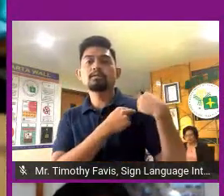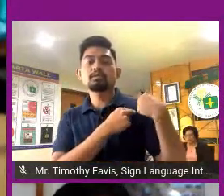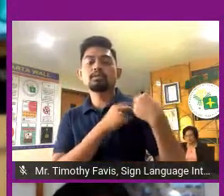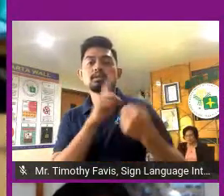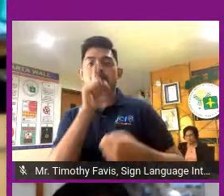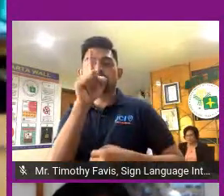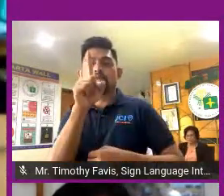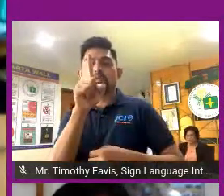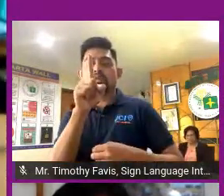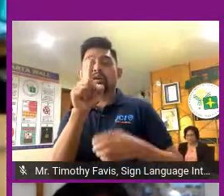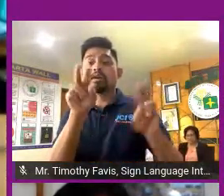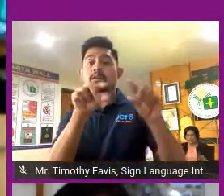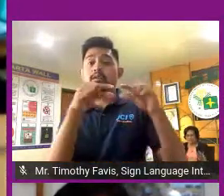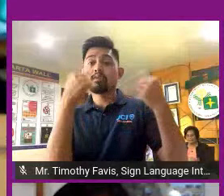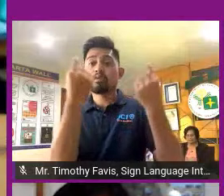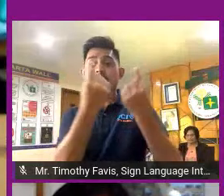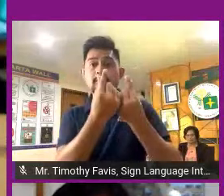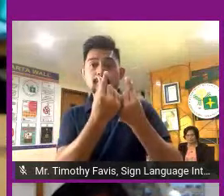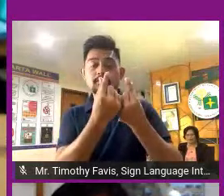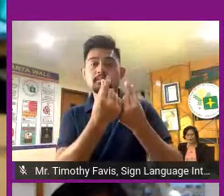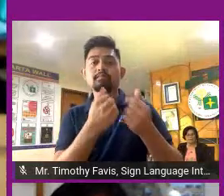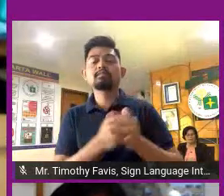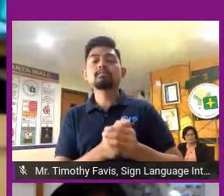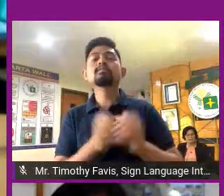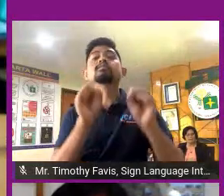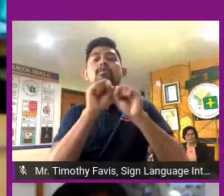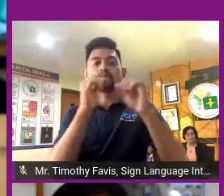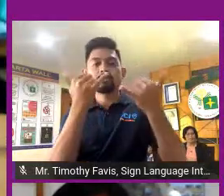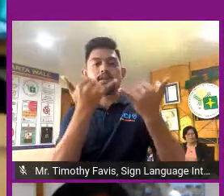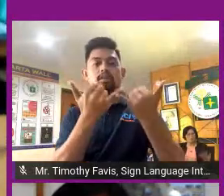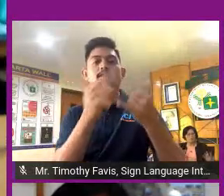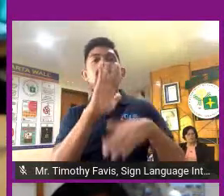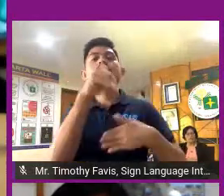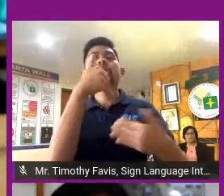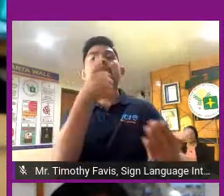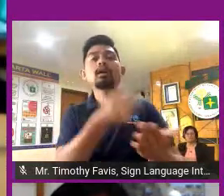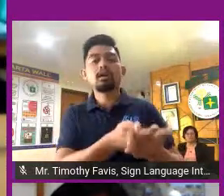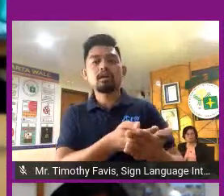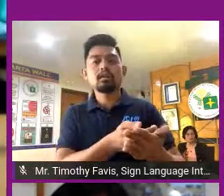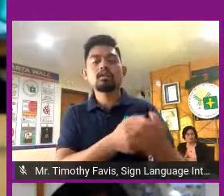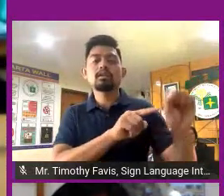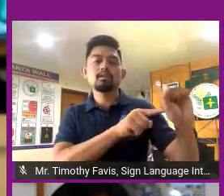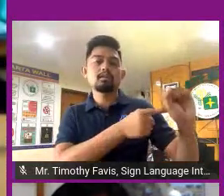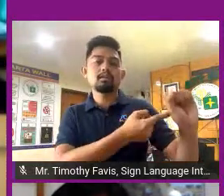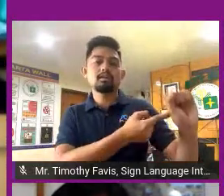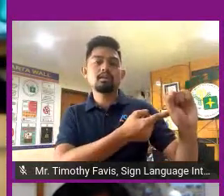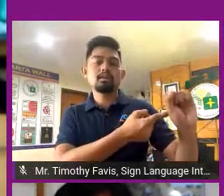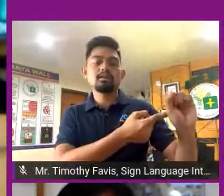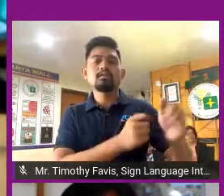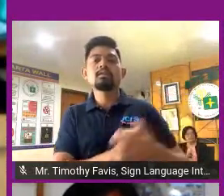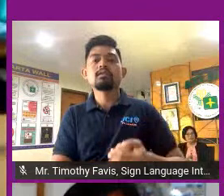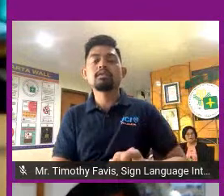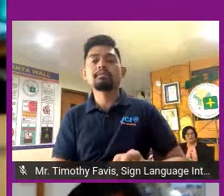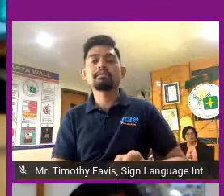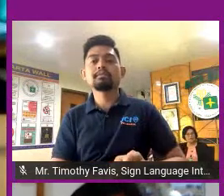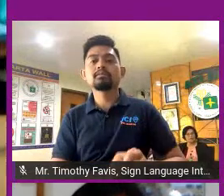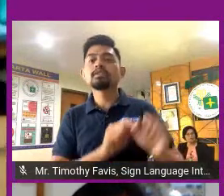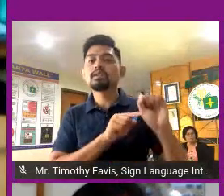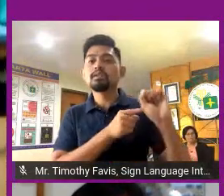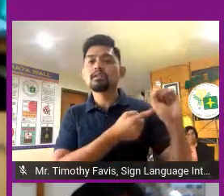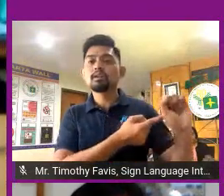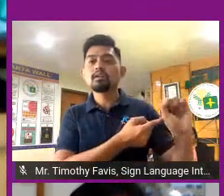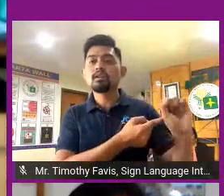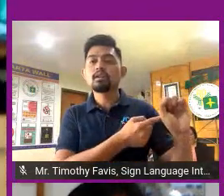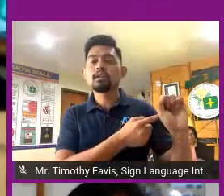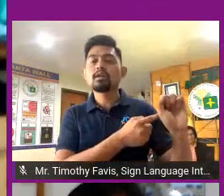isang unit of society. Kaya dapat nga po lahat. Kaya nga nag-umpisa ito sa provision of budget, lahat na